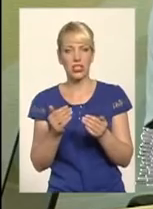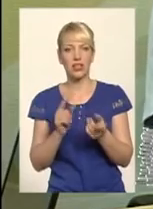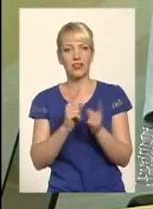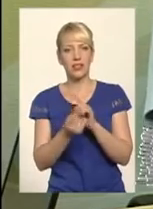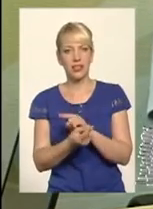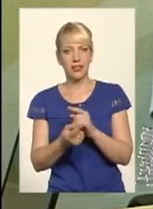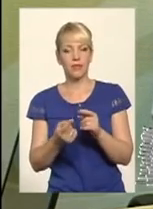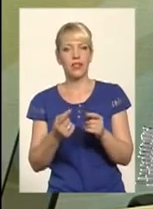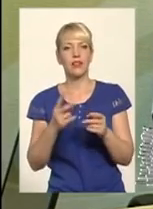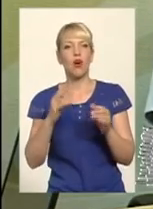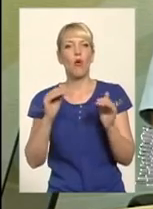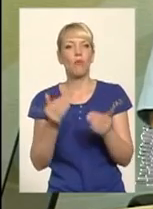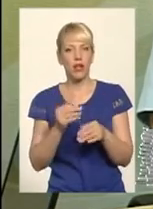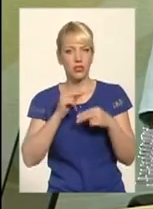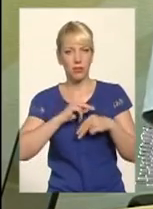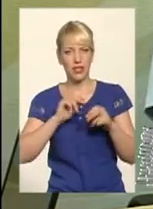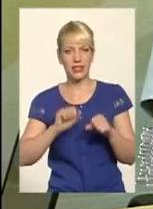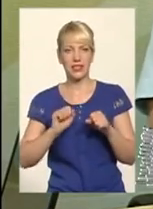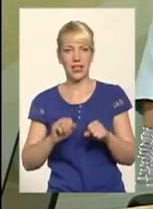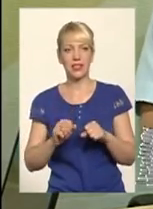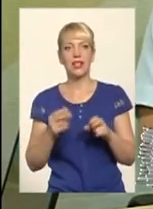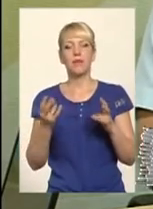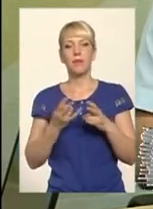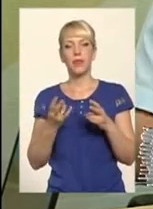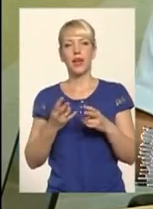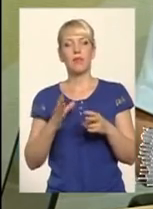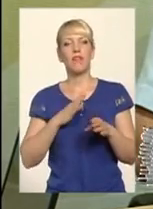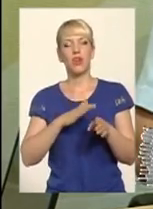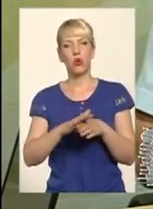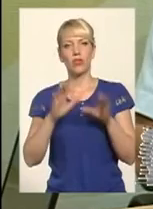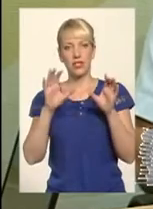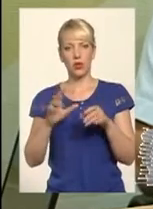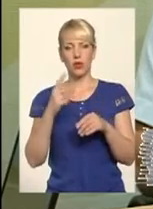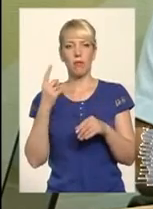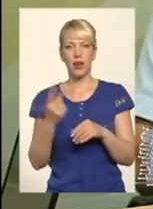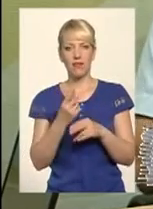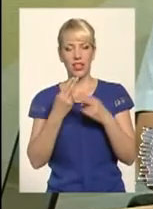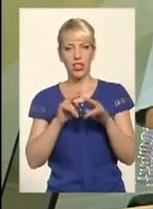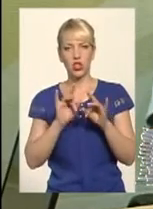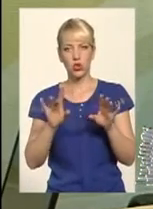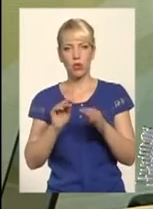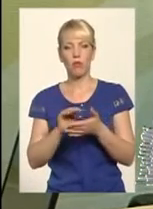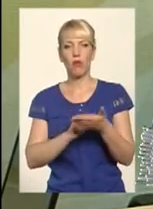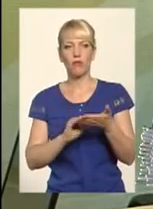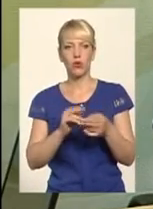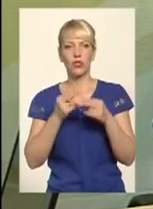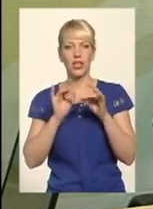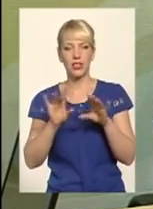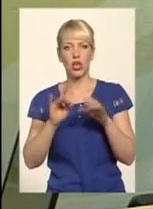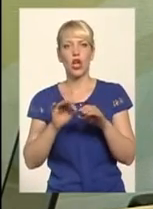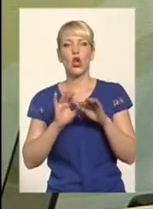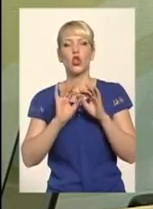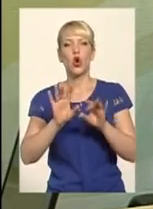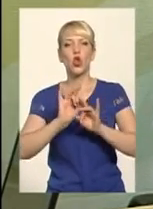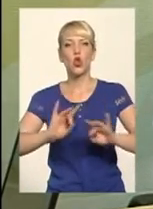про ті законодавчі регулювання цього процесу, то дуже важливо їх дотримуватися. Первинний інструктаж, повторні інструктажі, доносити до